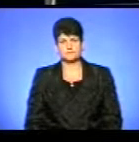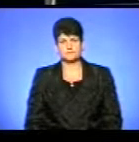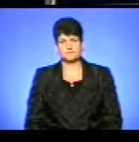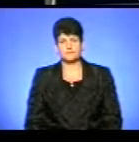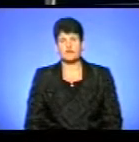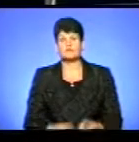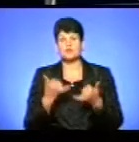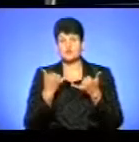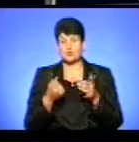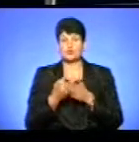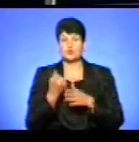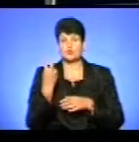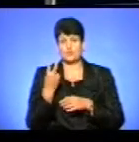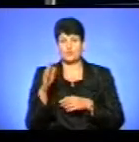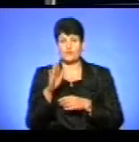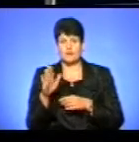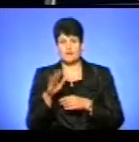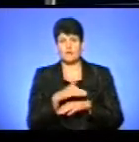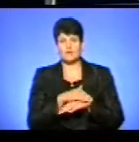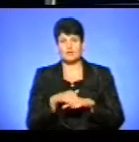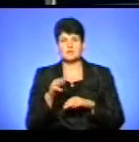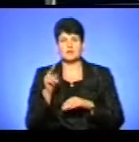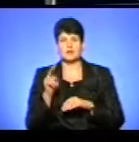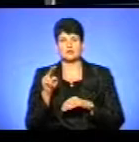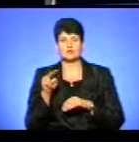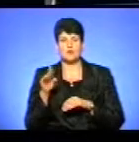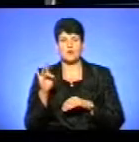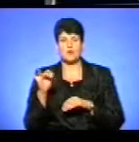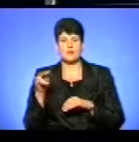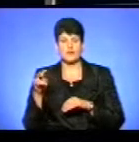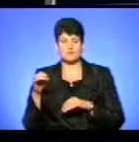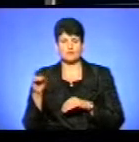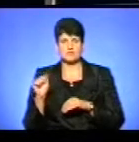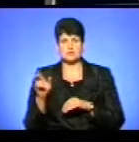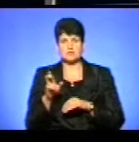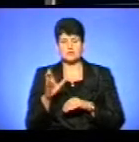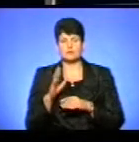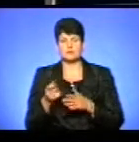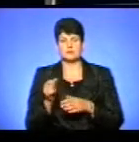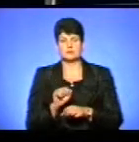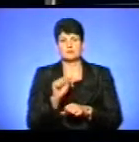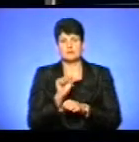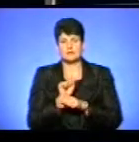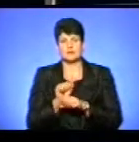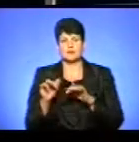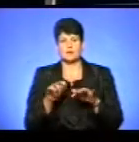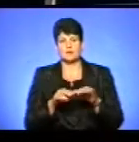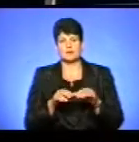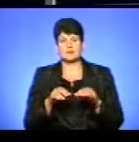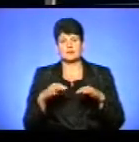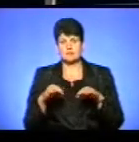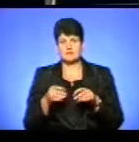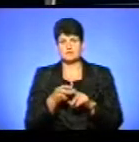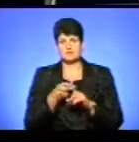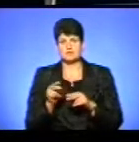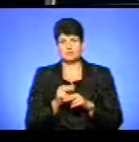Від сьогодні до 2 вересня на вулицях Тролейбусній та Бережанській у Тернополі буде частково перекритий рух транспорту через ремонт